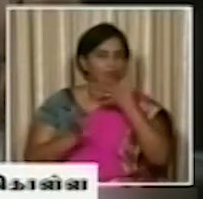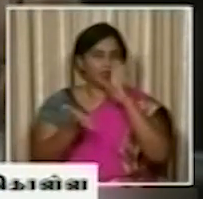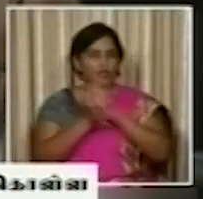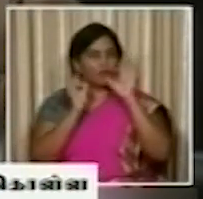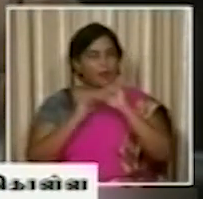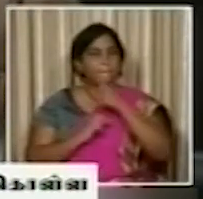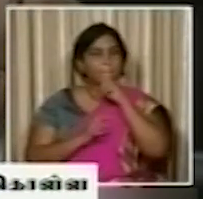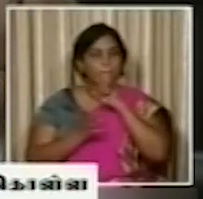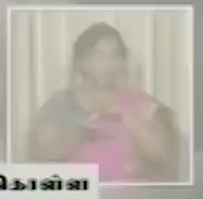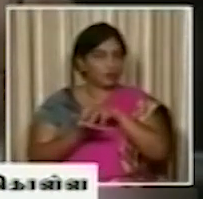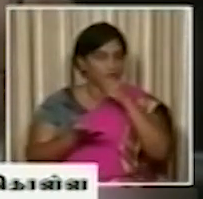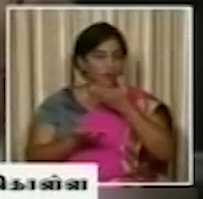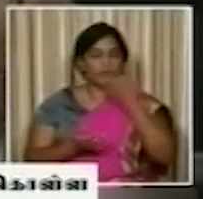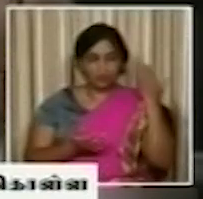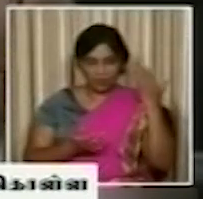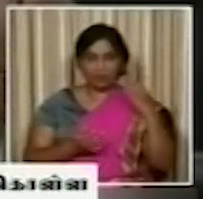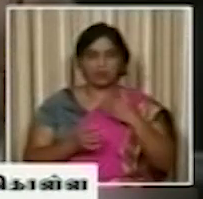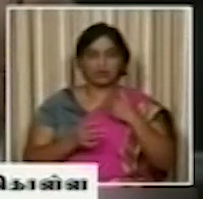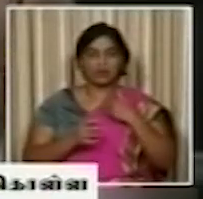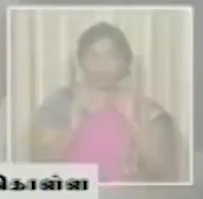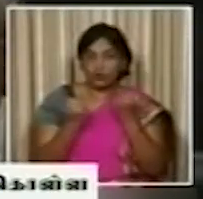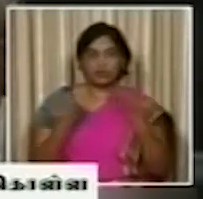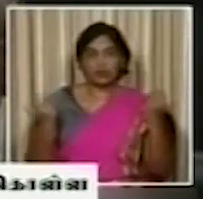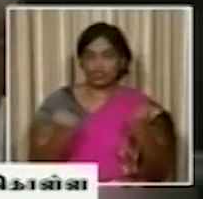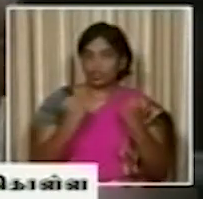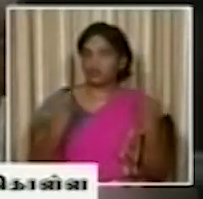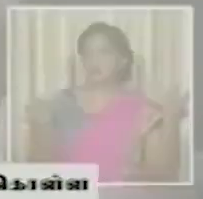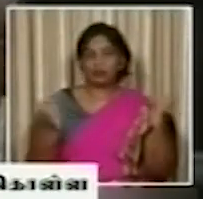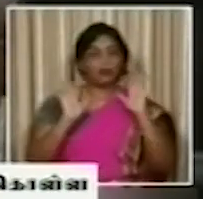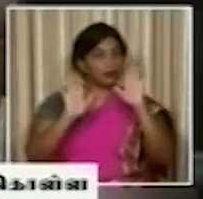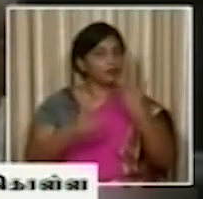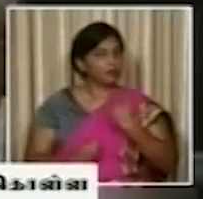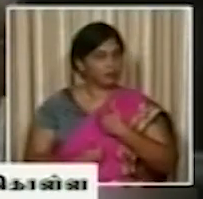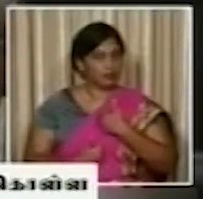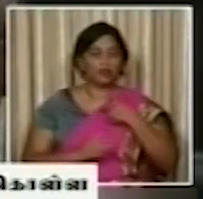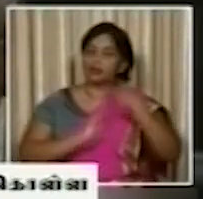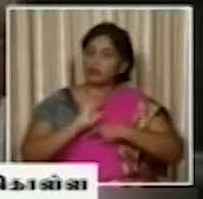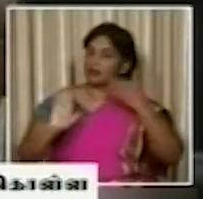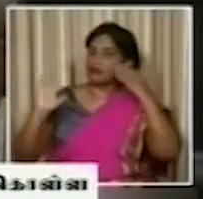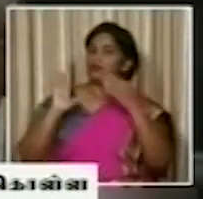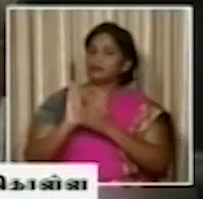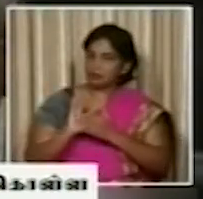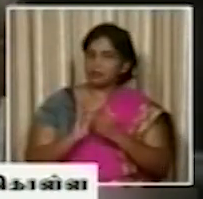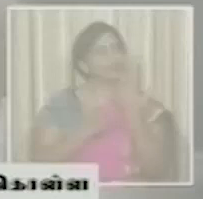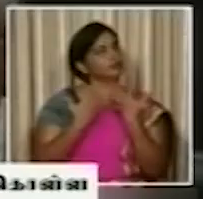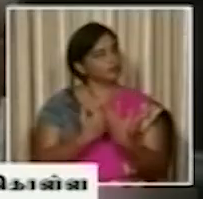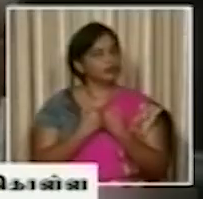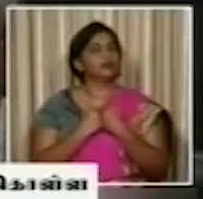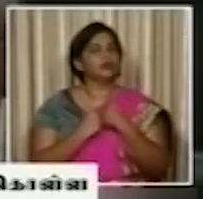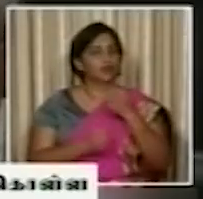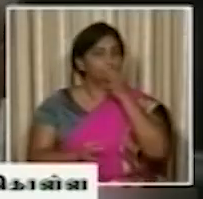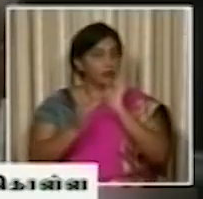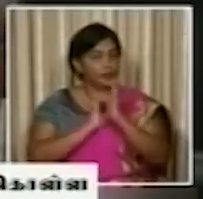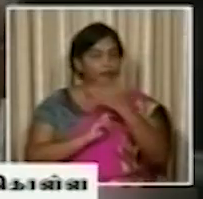முன்னெடுத்துள்ள வேலை திட்டத்தை விமர்சிப்பவர்களும் இருக்கின்றனர். பொருளாதாரம் வலுவாக இருப்பதாக தோன்றினாலும் மக்கள் அதை உணரவில்லை என்று சிலர் குற்றம்